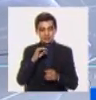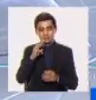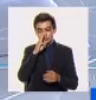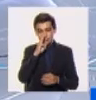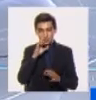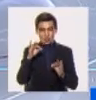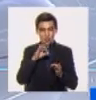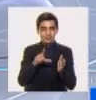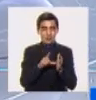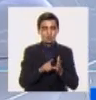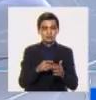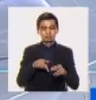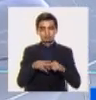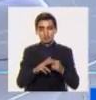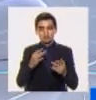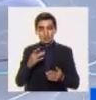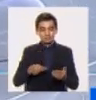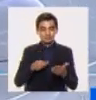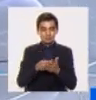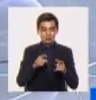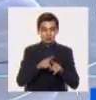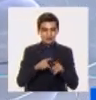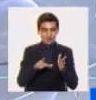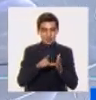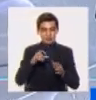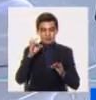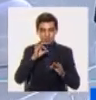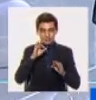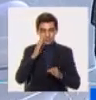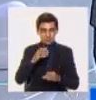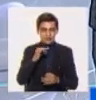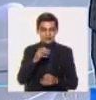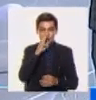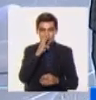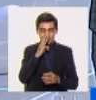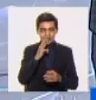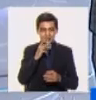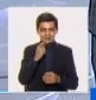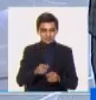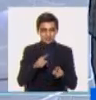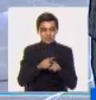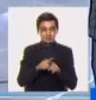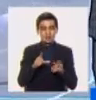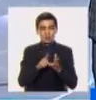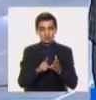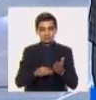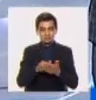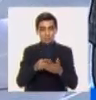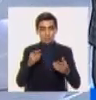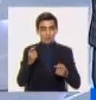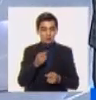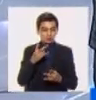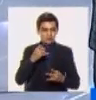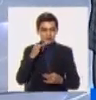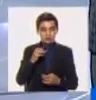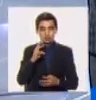подоходного налога. Суть инициативы в том, что нагрузка на граждан с низким доходом должна сократиться за счет ее перераспределения на тех,